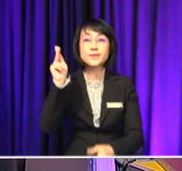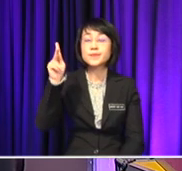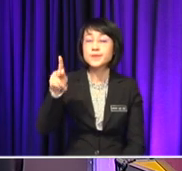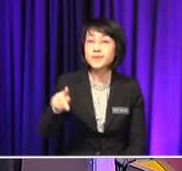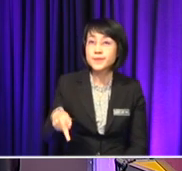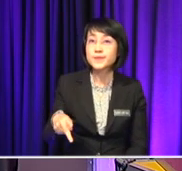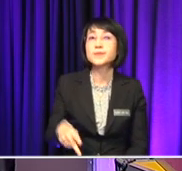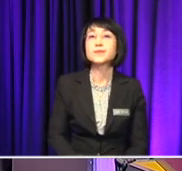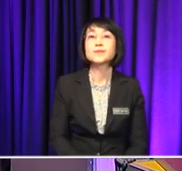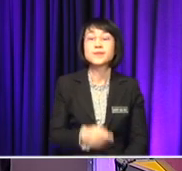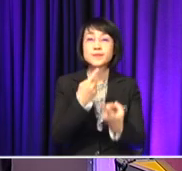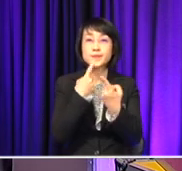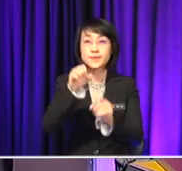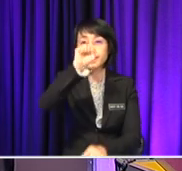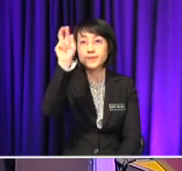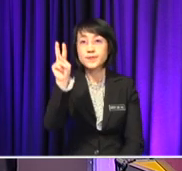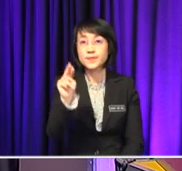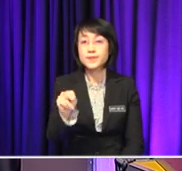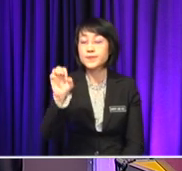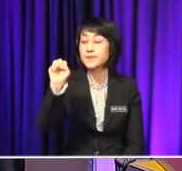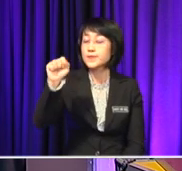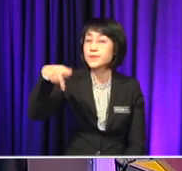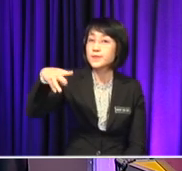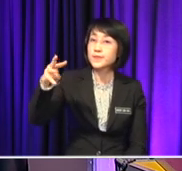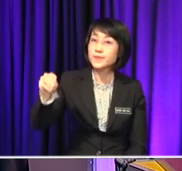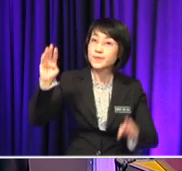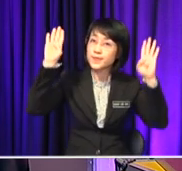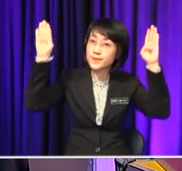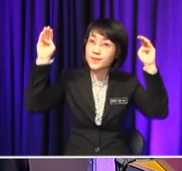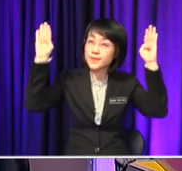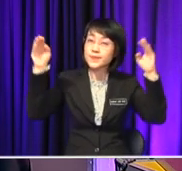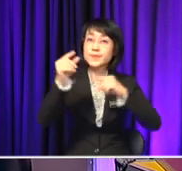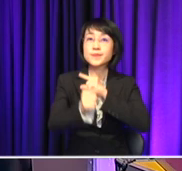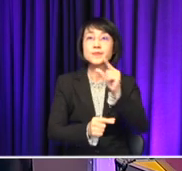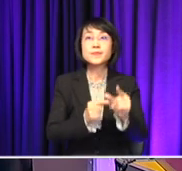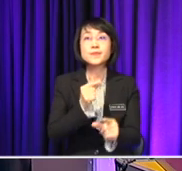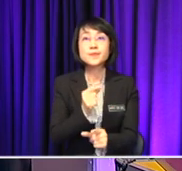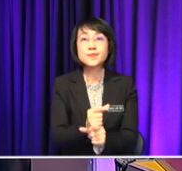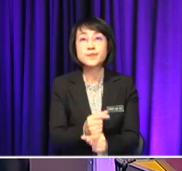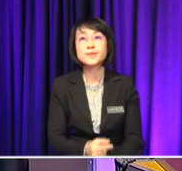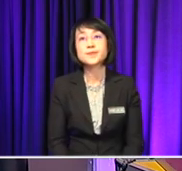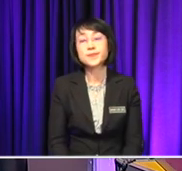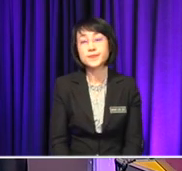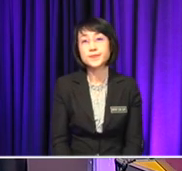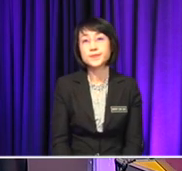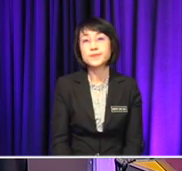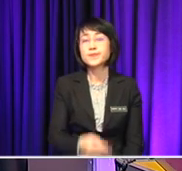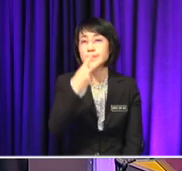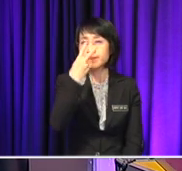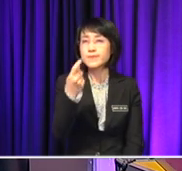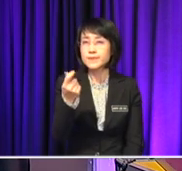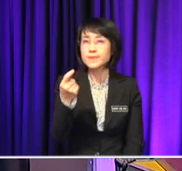SPM mata pelajaran geografi bagi Tahun 2022 apa sih kayaknya kita belajar tadi keluarkan soalnya itu